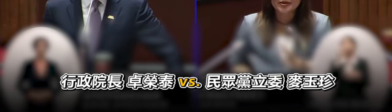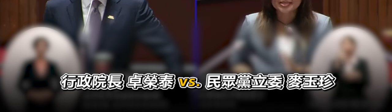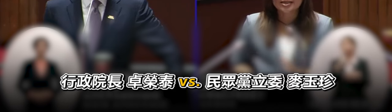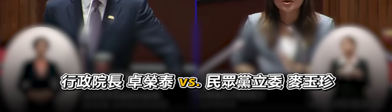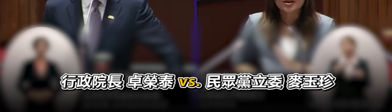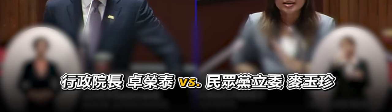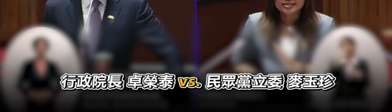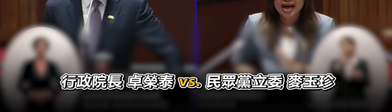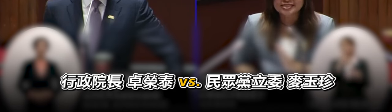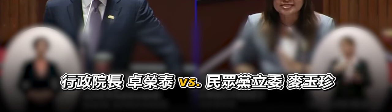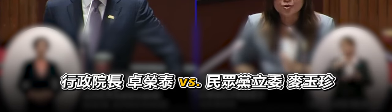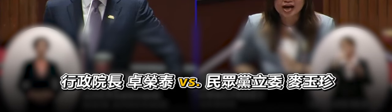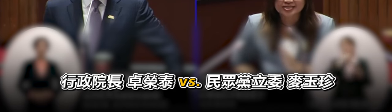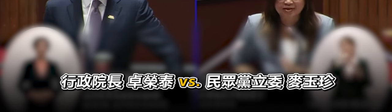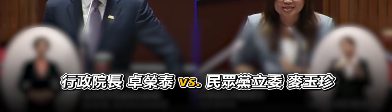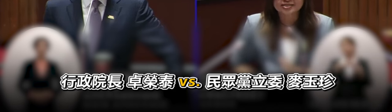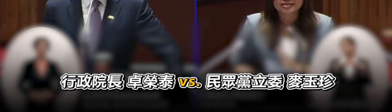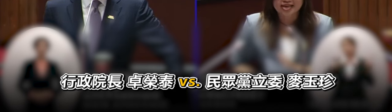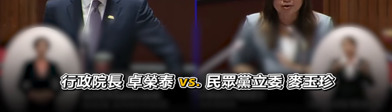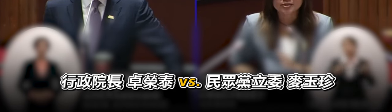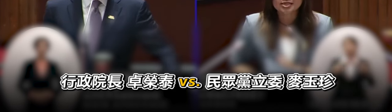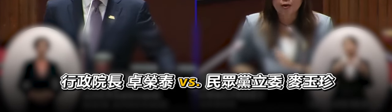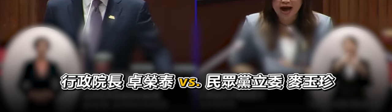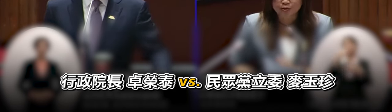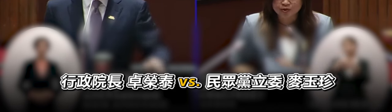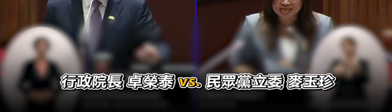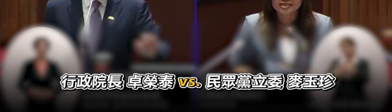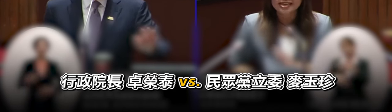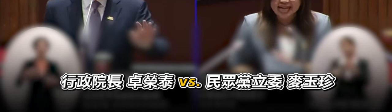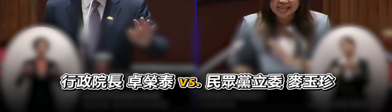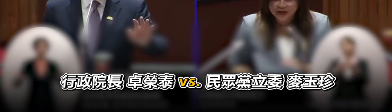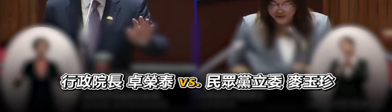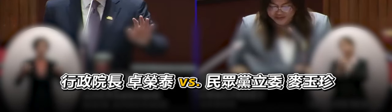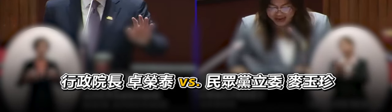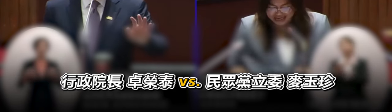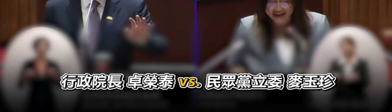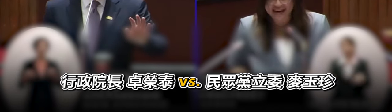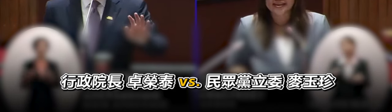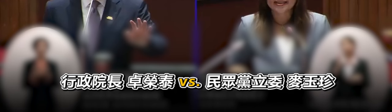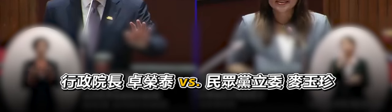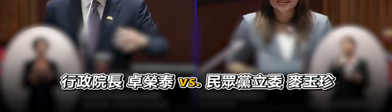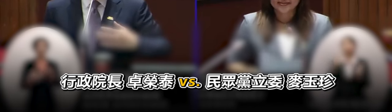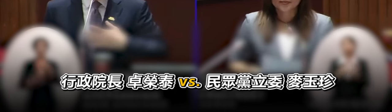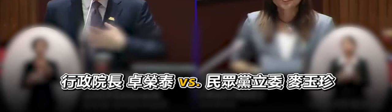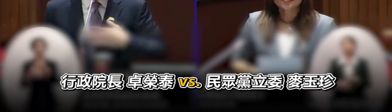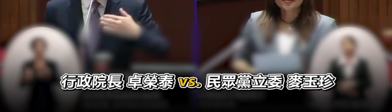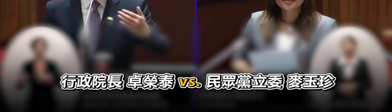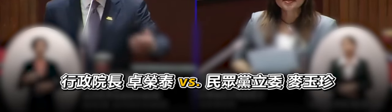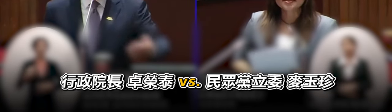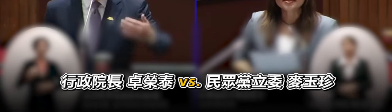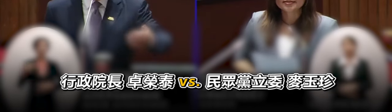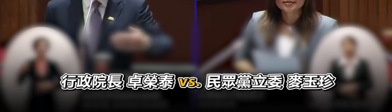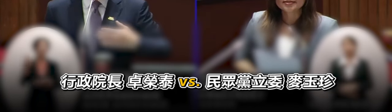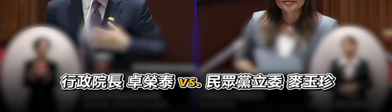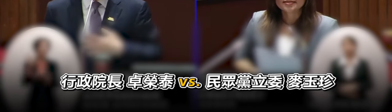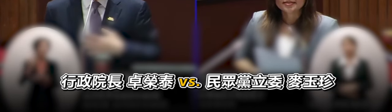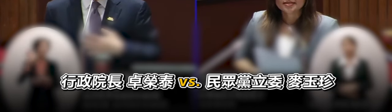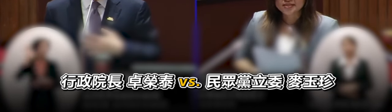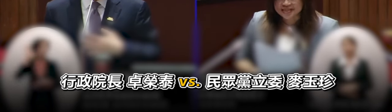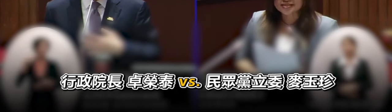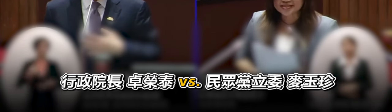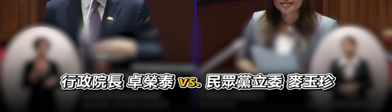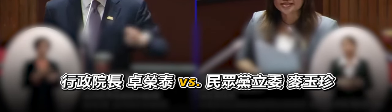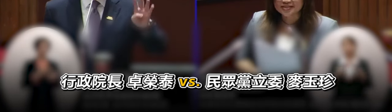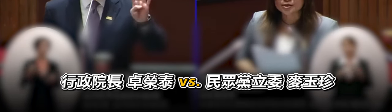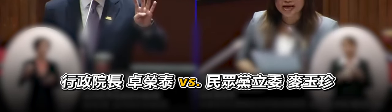我那天我讲说，大事化小事，小事化无事，大家圆满。 委员，协商就是我注意听你的话，你要注意听我的